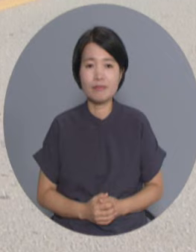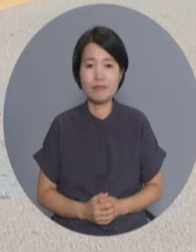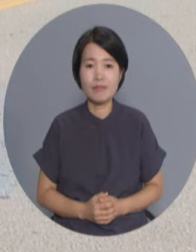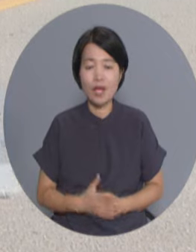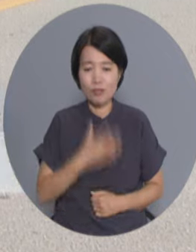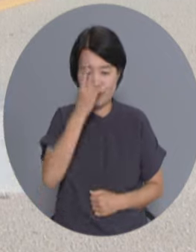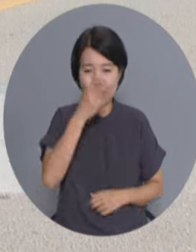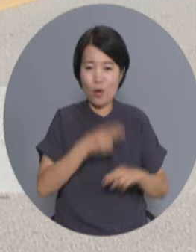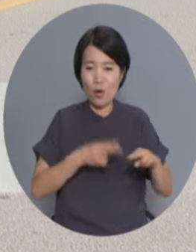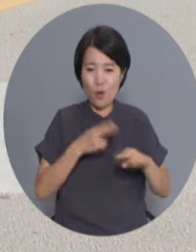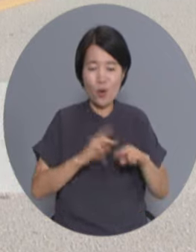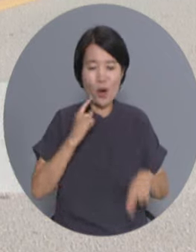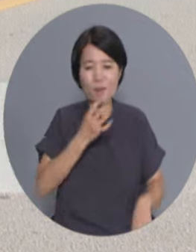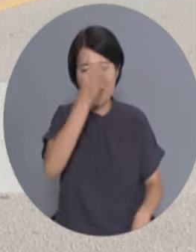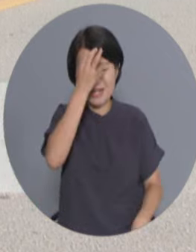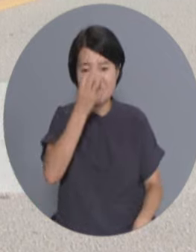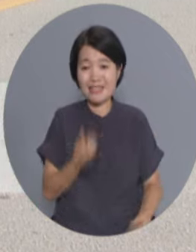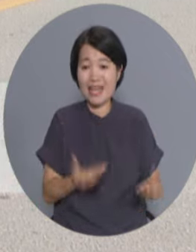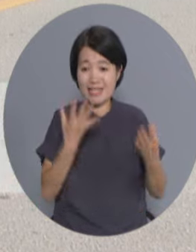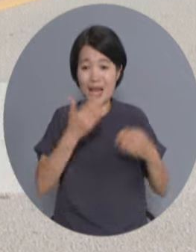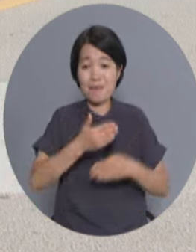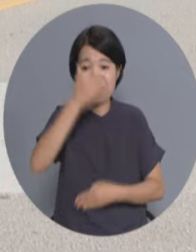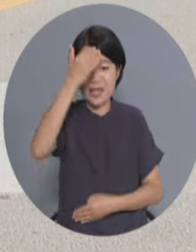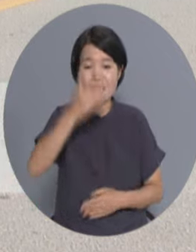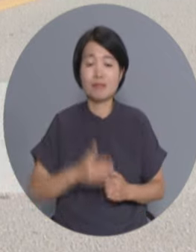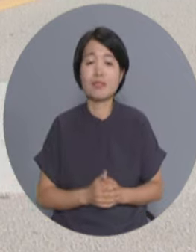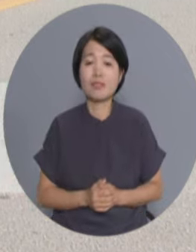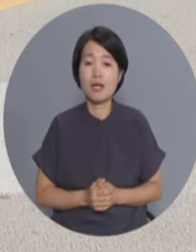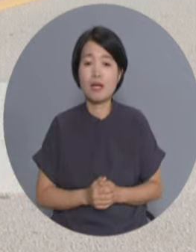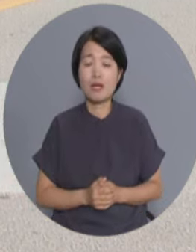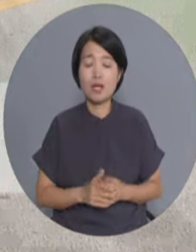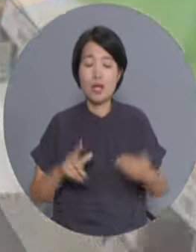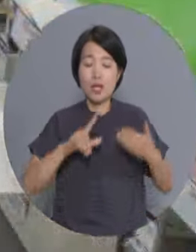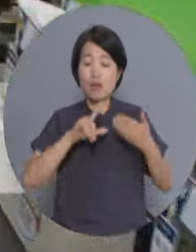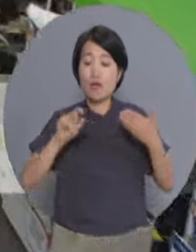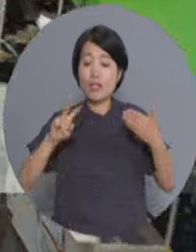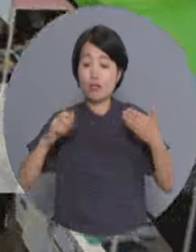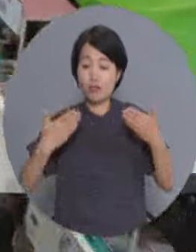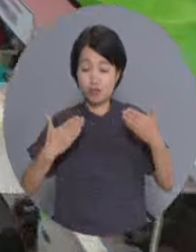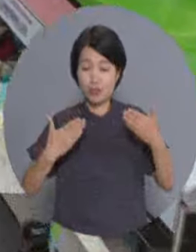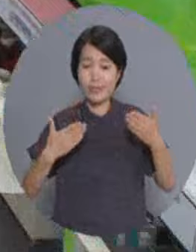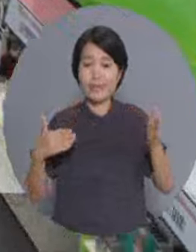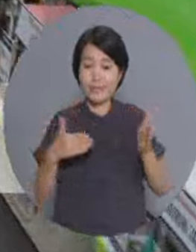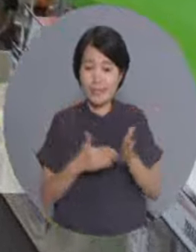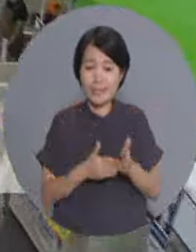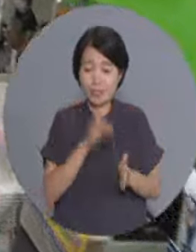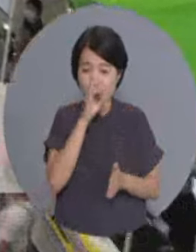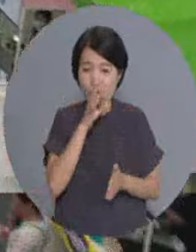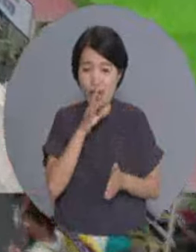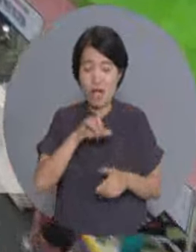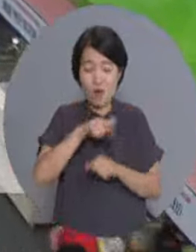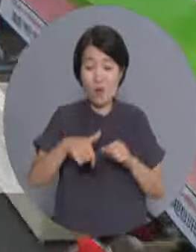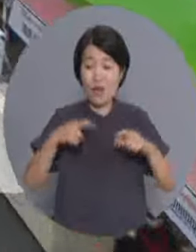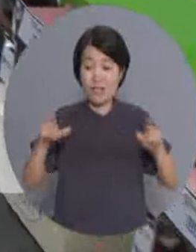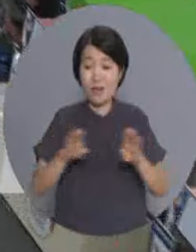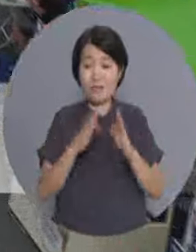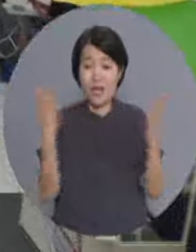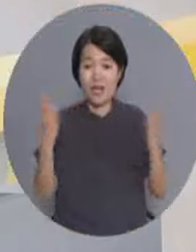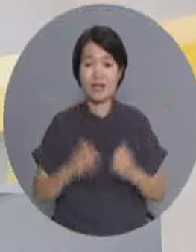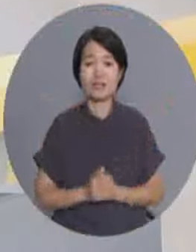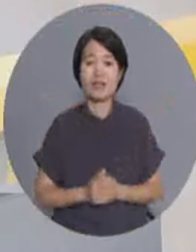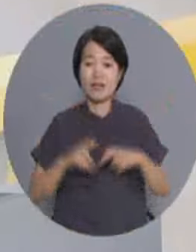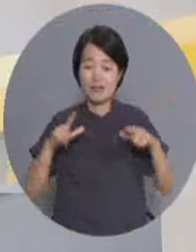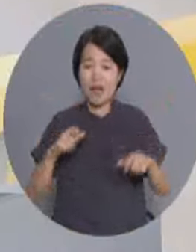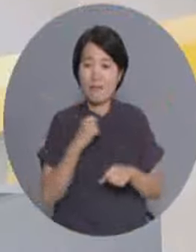순천 푸드앤아트 페스티벌이 오늘 막을 올렸습니다. 오는 29일까지 중앙로 일대에서 진행되는 이번 축제에서는